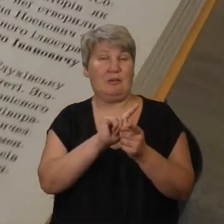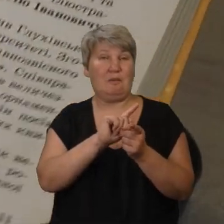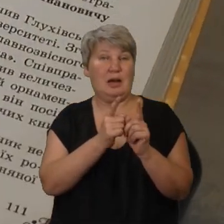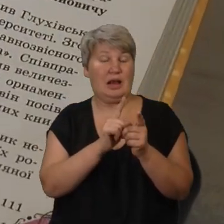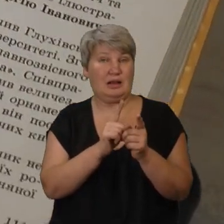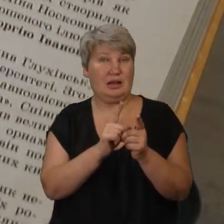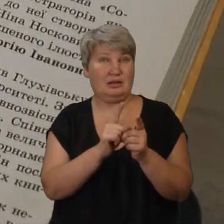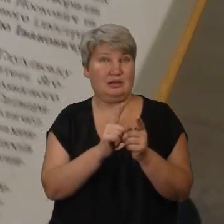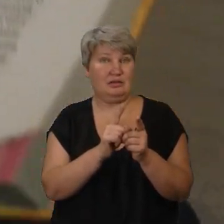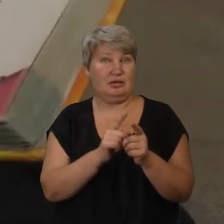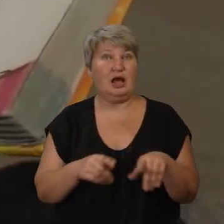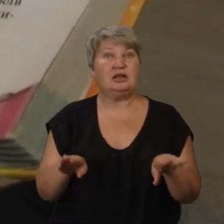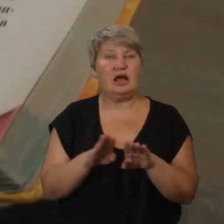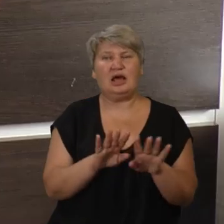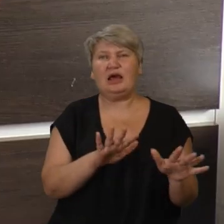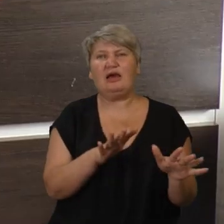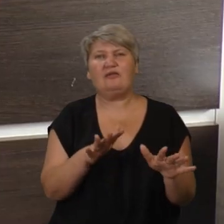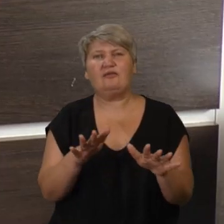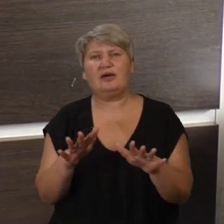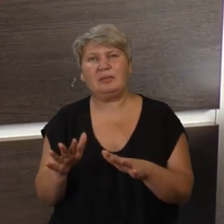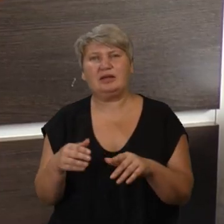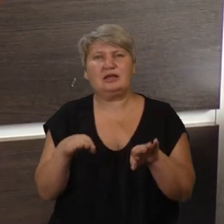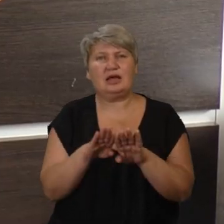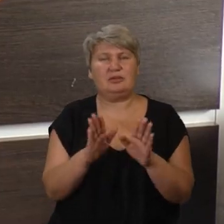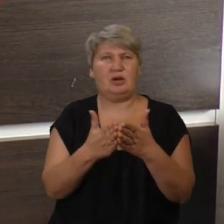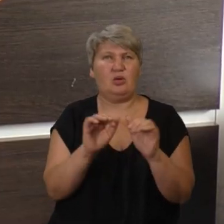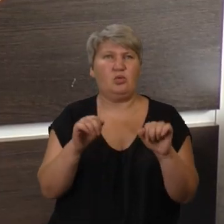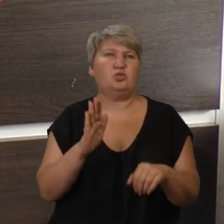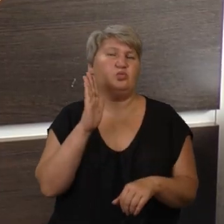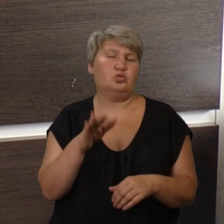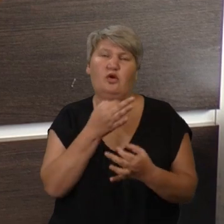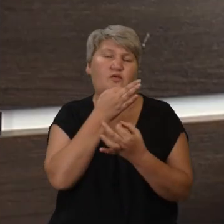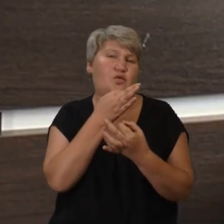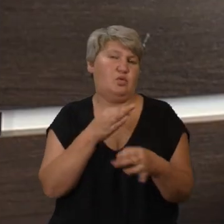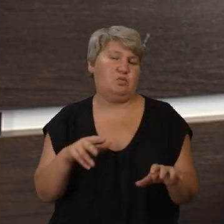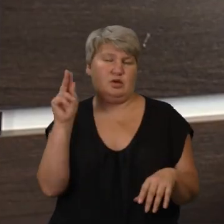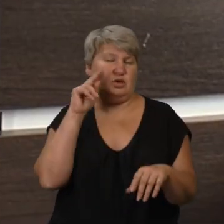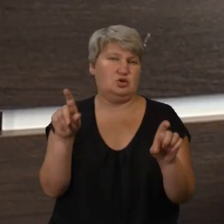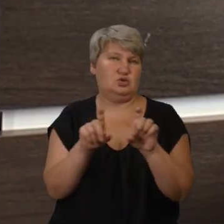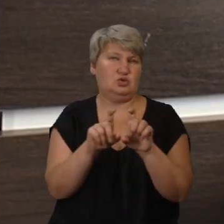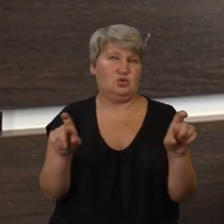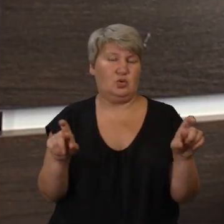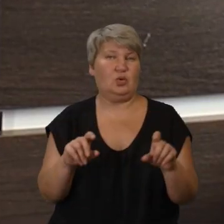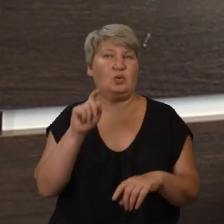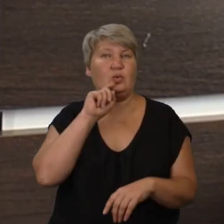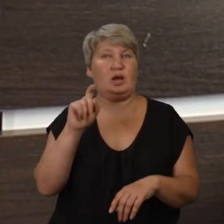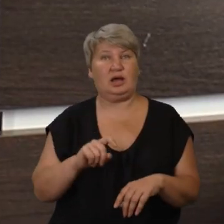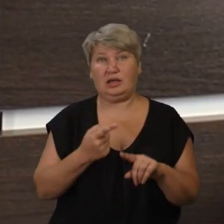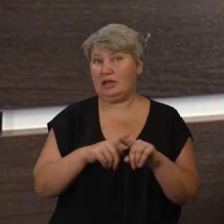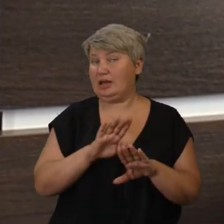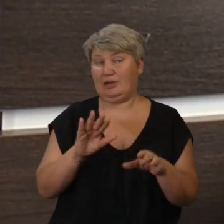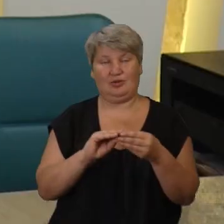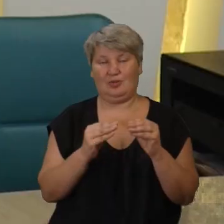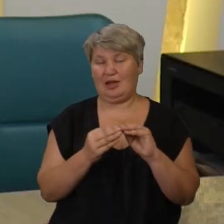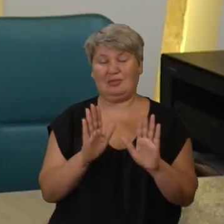Мирослава кошика такі випадки з русифікованими підручниками можуть трапитися у будь-якому освітньому закладі країни це не є проблема Франківська